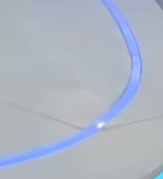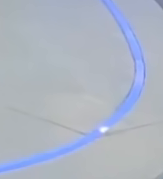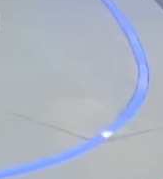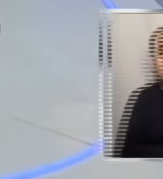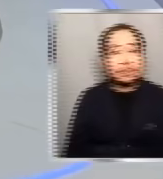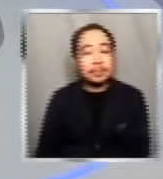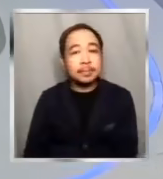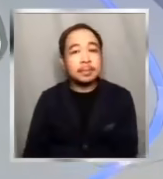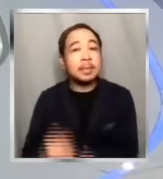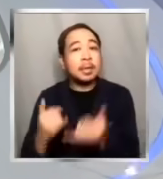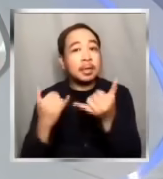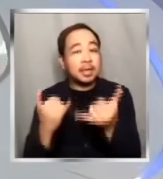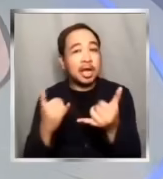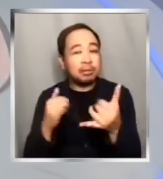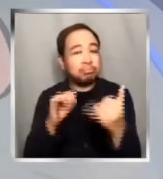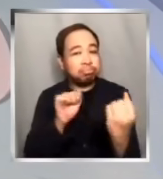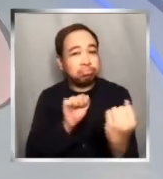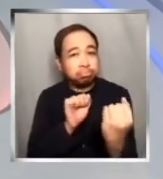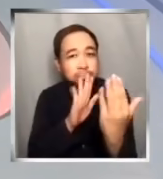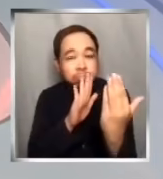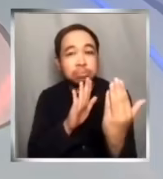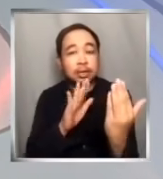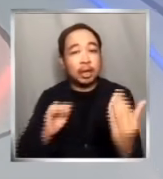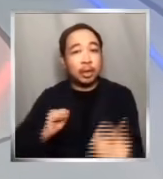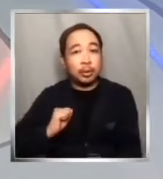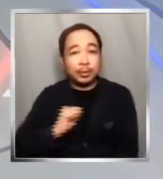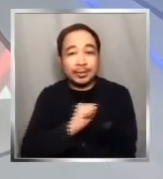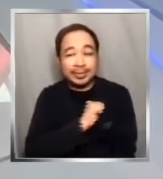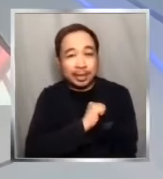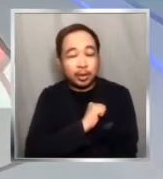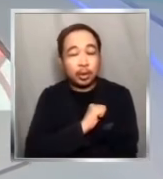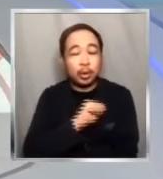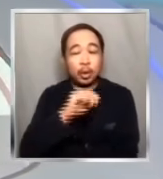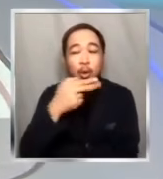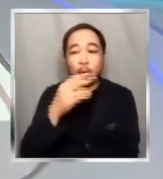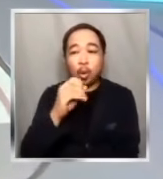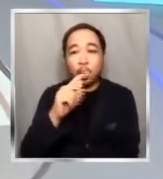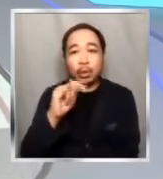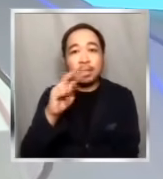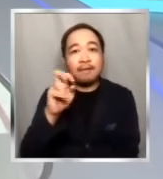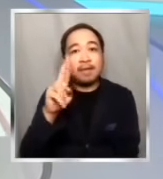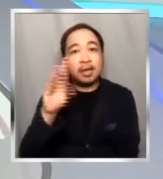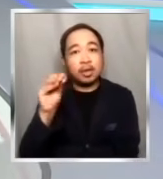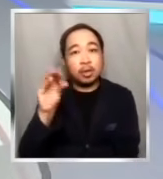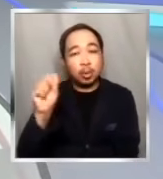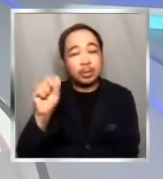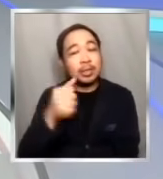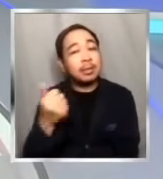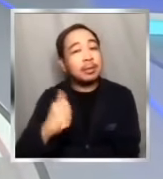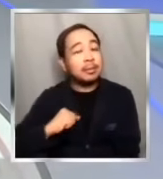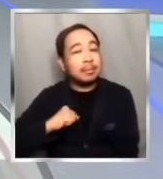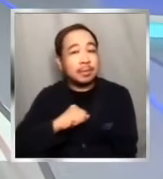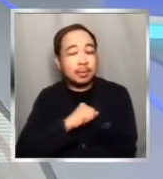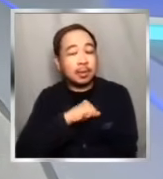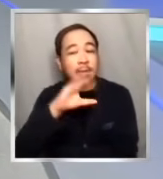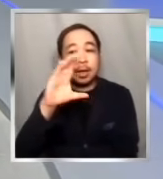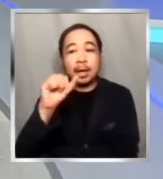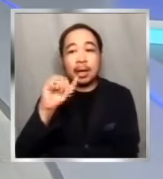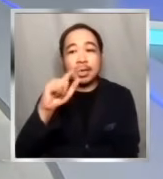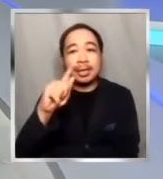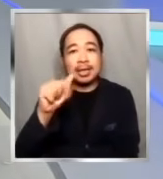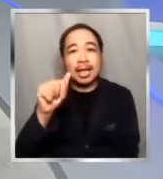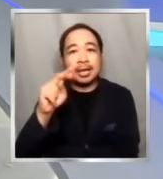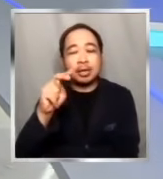Nagkasagutan sa Senado kanina sina Senadora Risa Hontiveros at Pia Cayetano. Kaugnayan ang panawagan ni Hontiveros